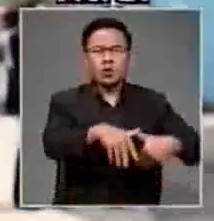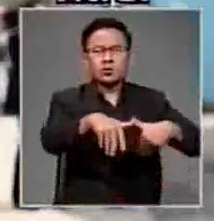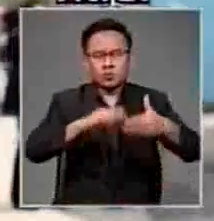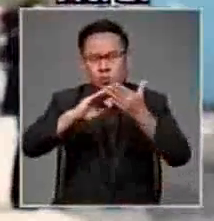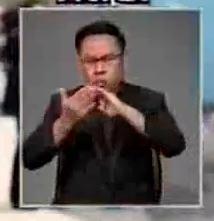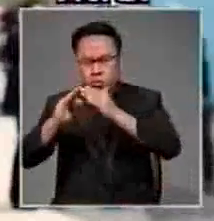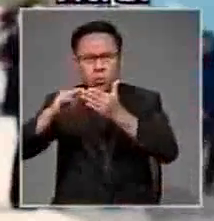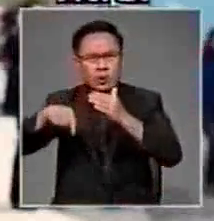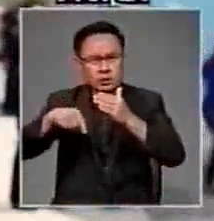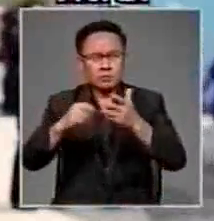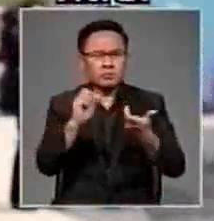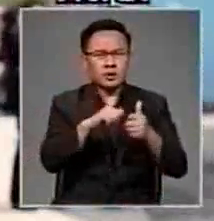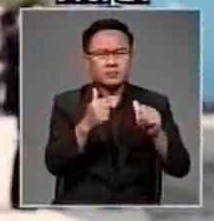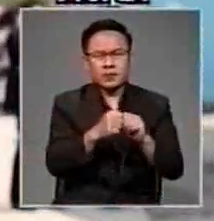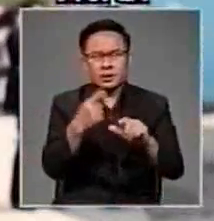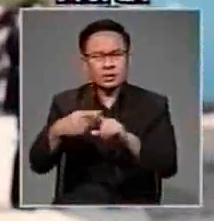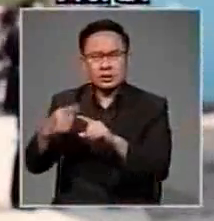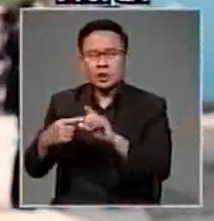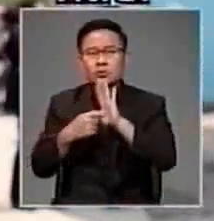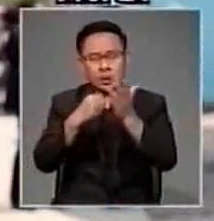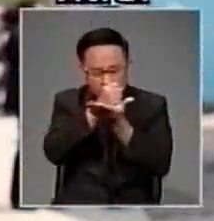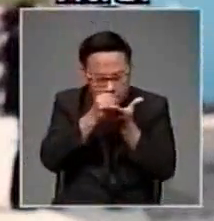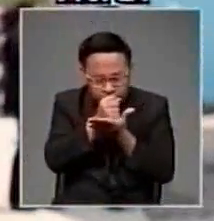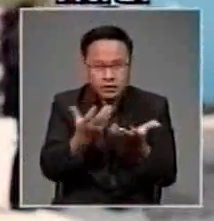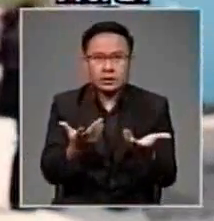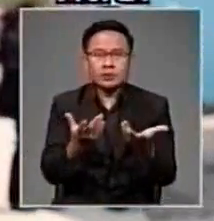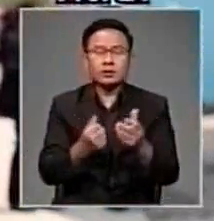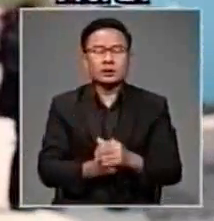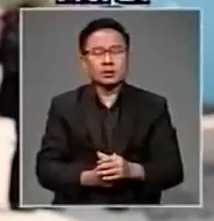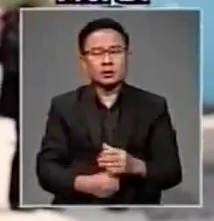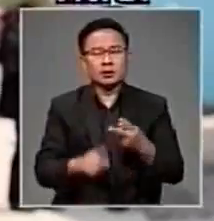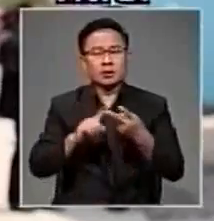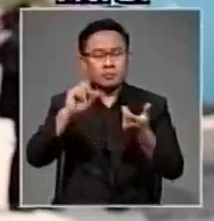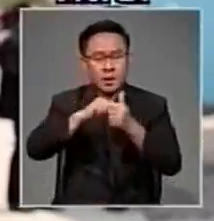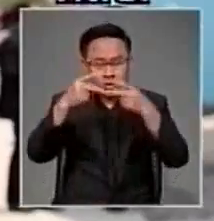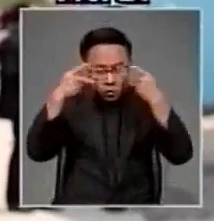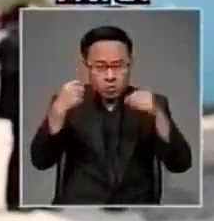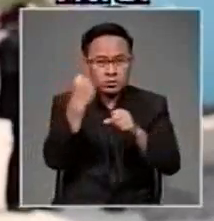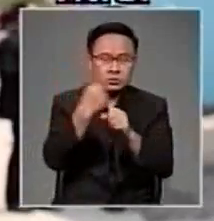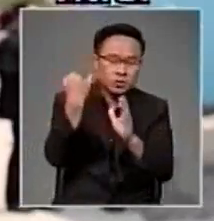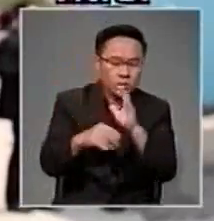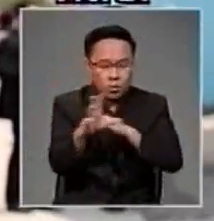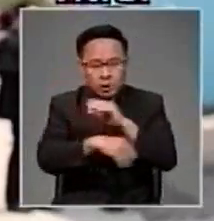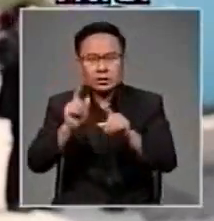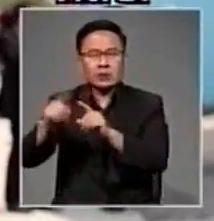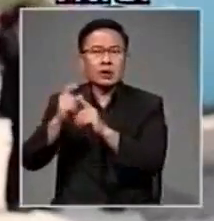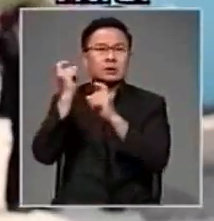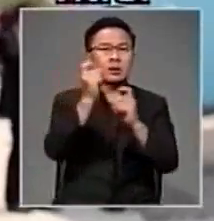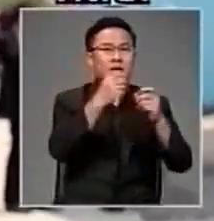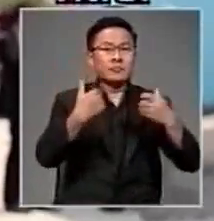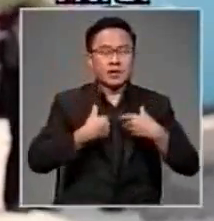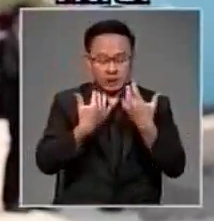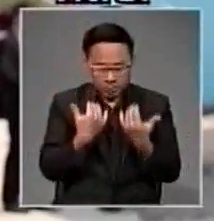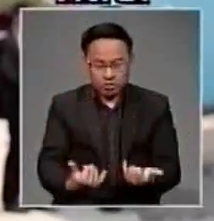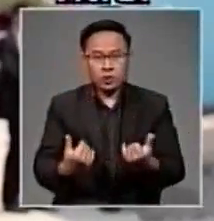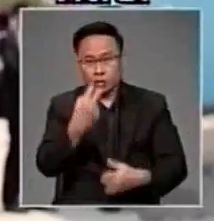ในบ้านประชารัฐริมคลองกันค่ะ ชุมชนแออัดมีปัญหาเรื่องเกี่ยวกับยาเสพติดแล้วก็พ